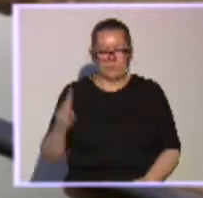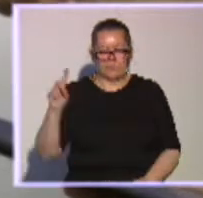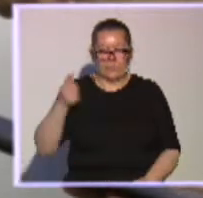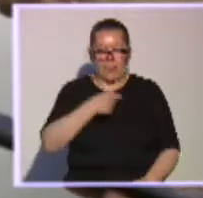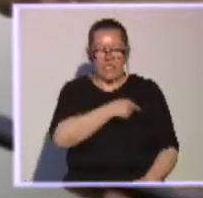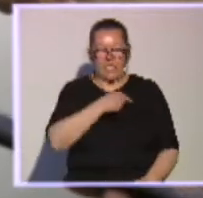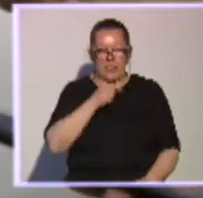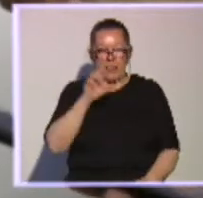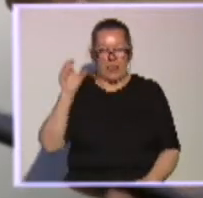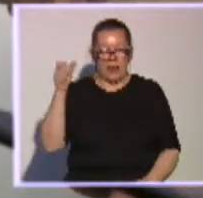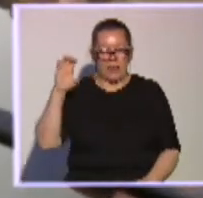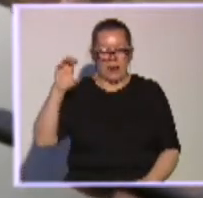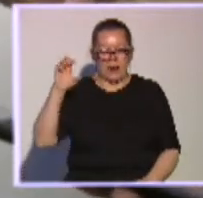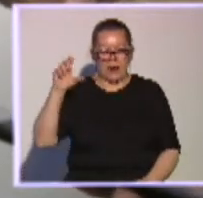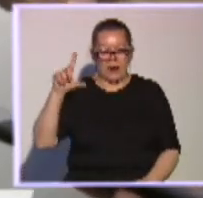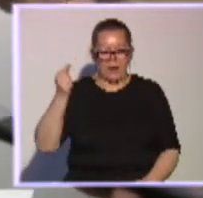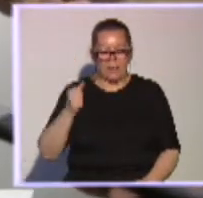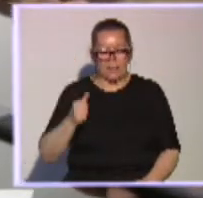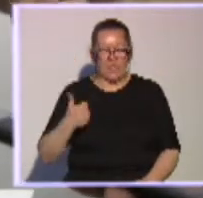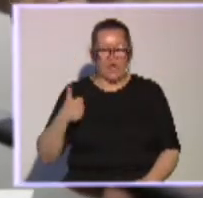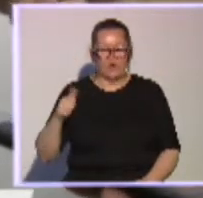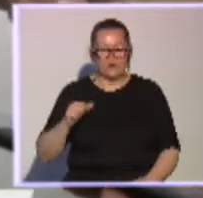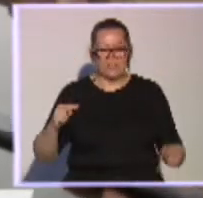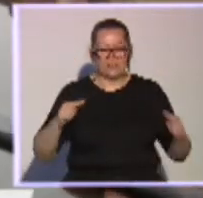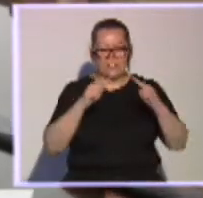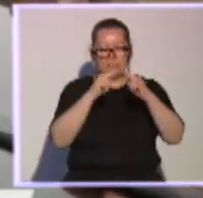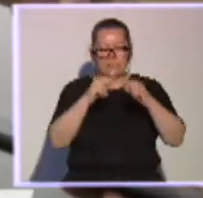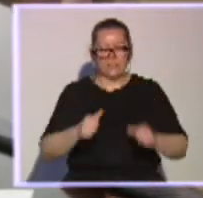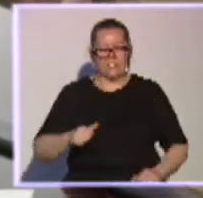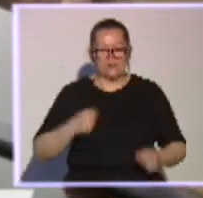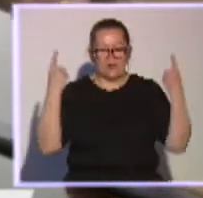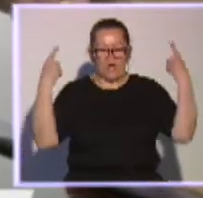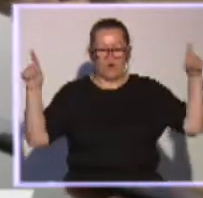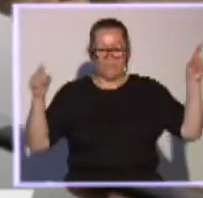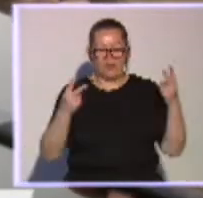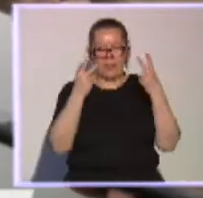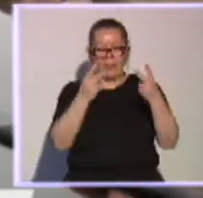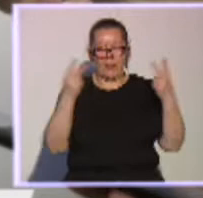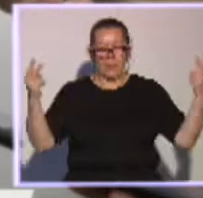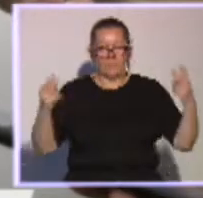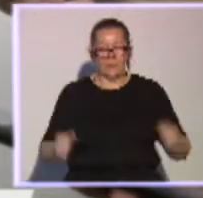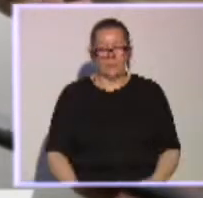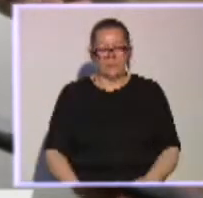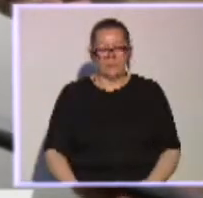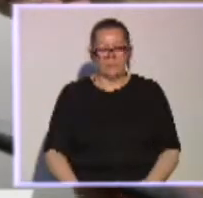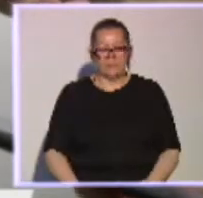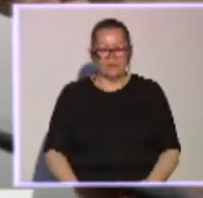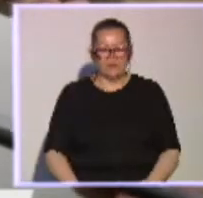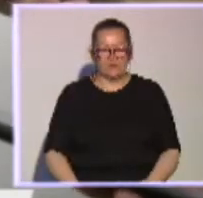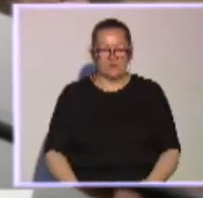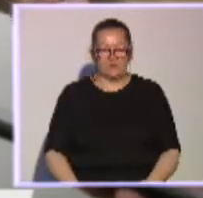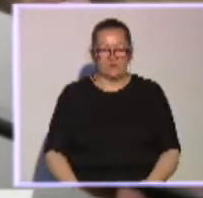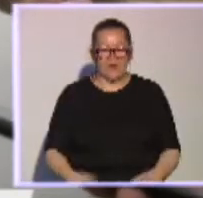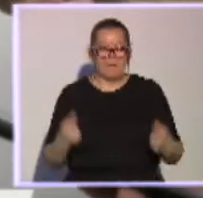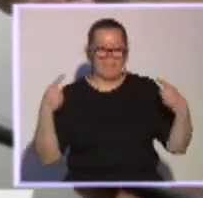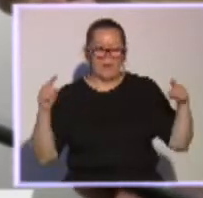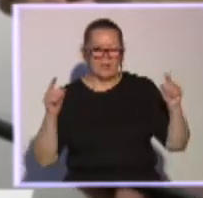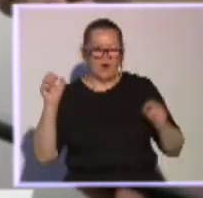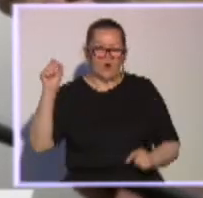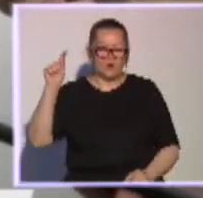festival care a ajuns la 11-a ediție. E un eveniment important în calendarul manifestărilor din județul